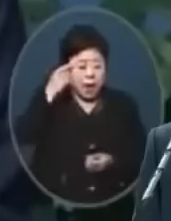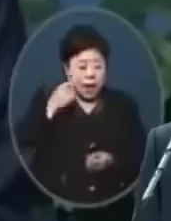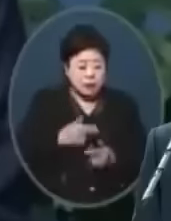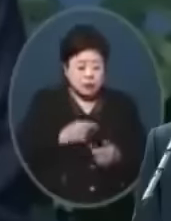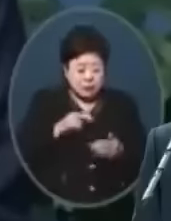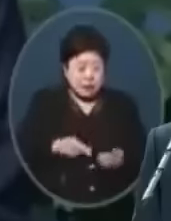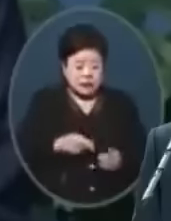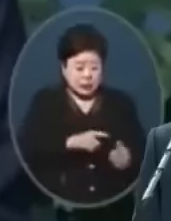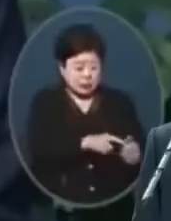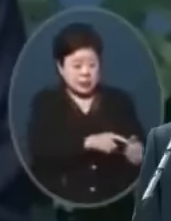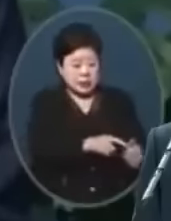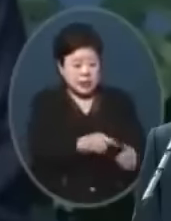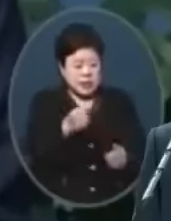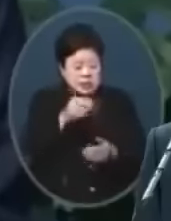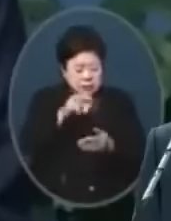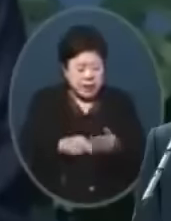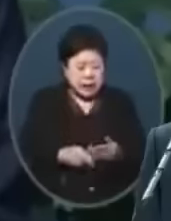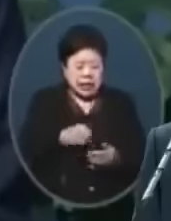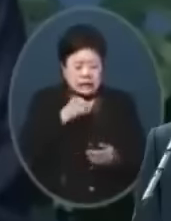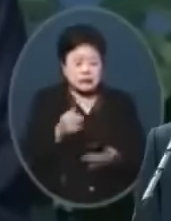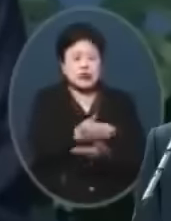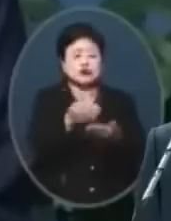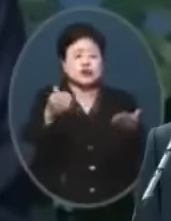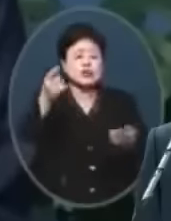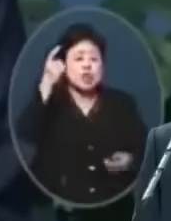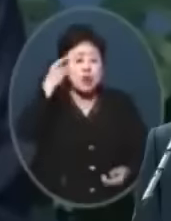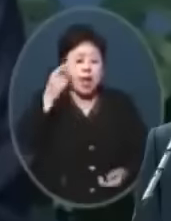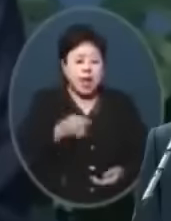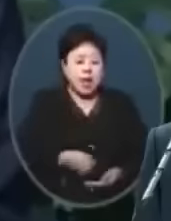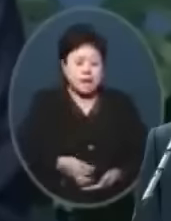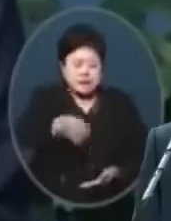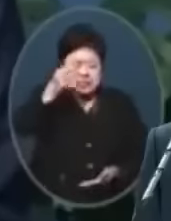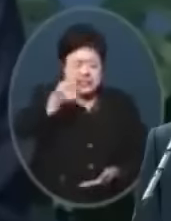기름을 팔아서 가난한 사람에게 주어진 게 옳았을 것이다.